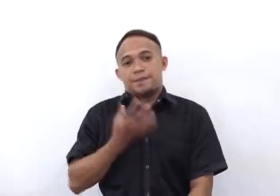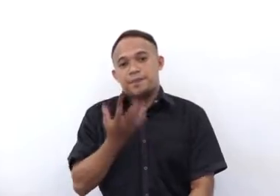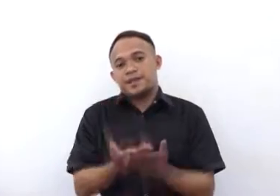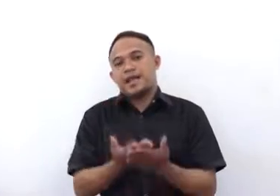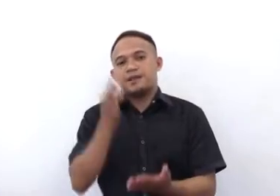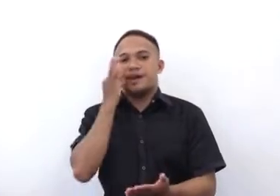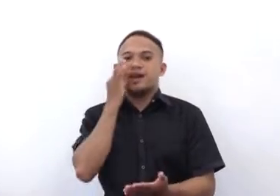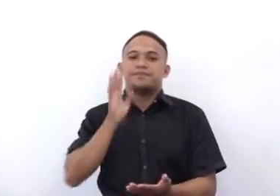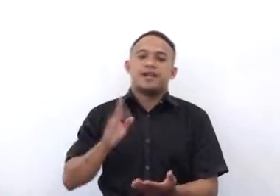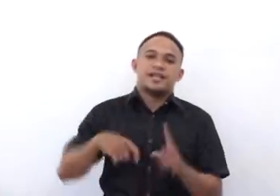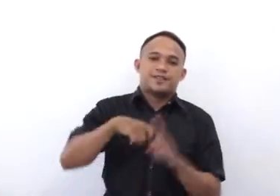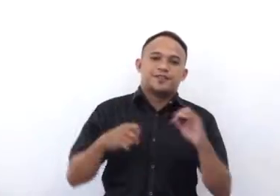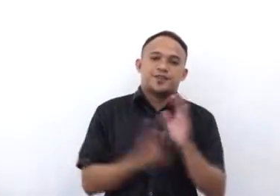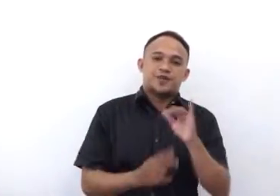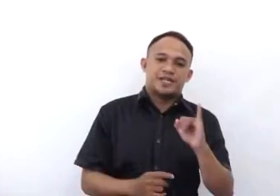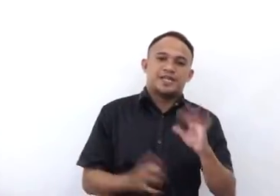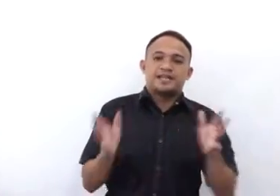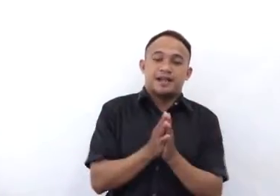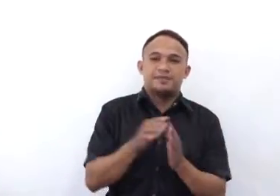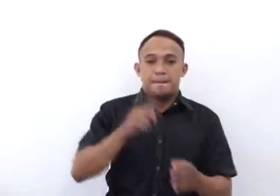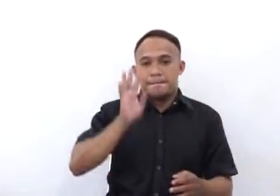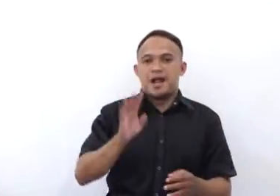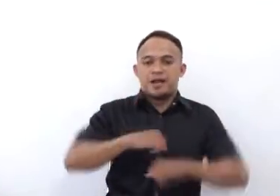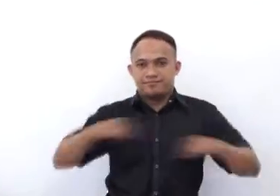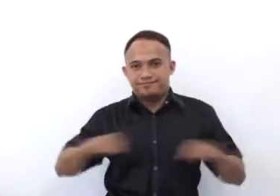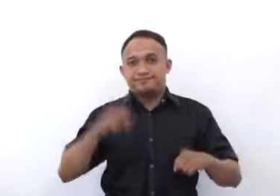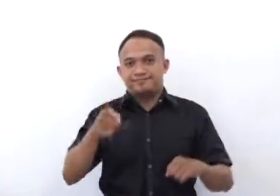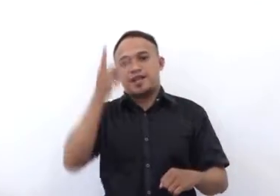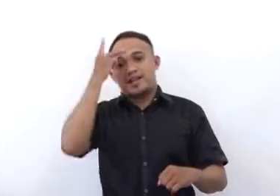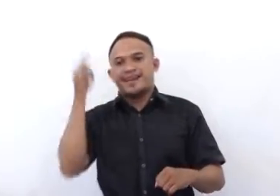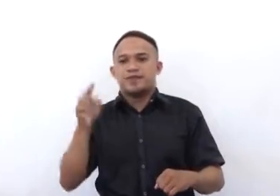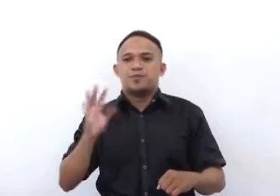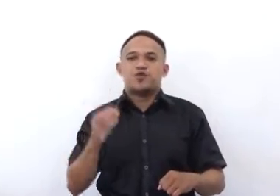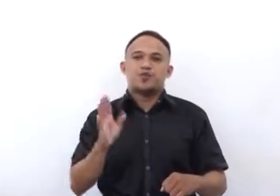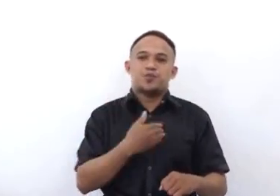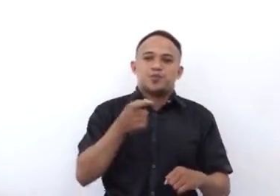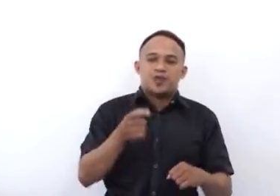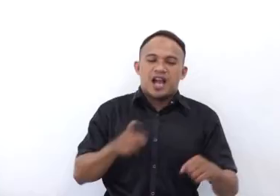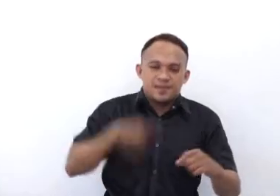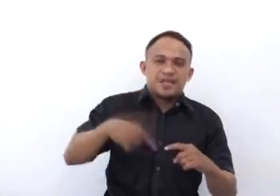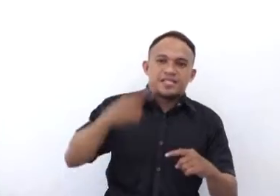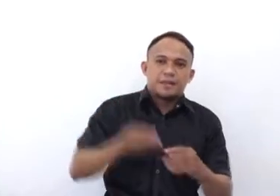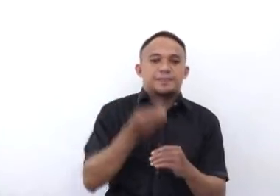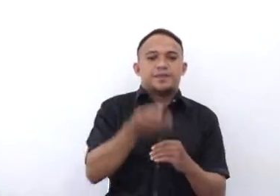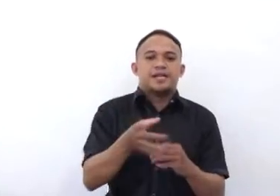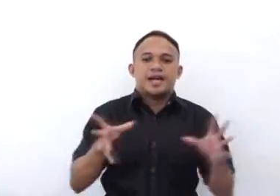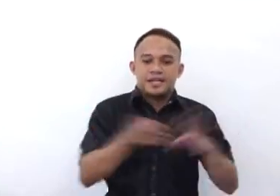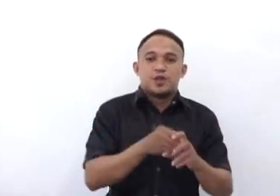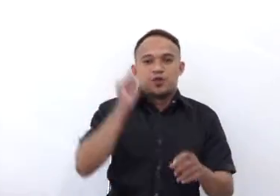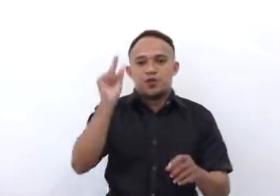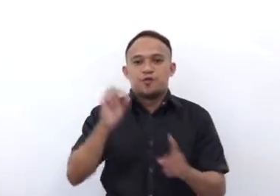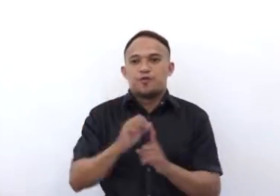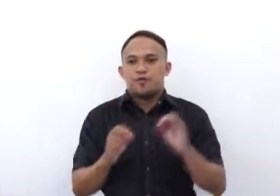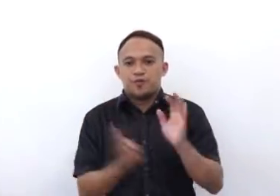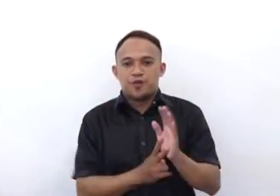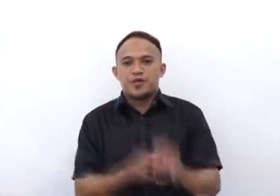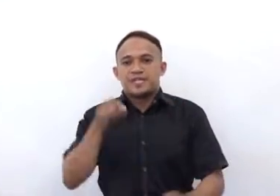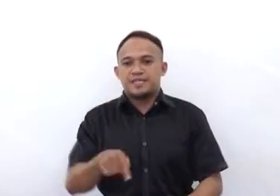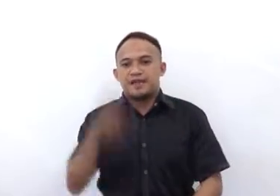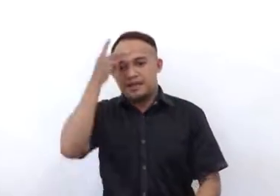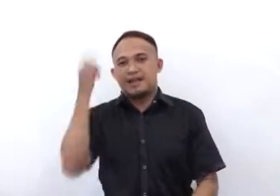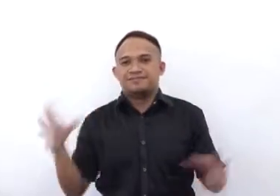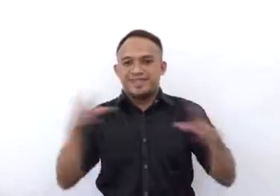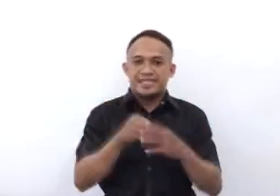mau meminta maaf kepada KONI yang berhasil yang belum bisa